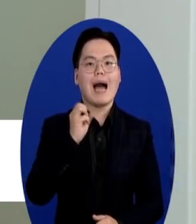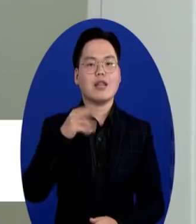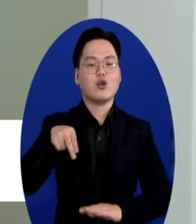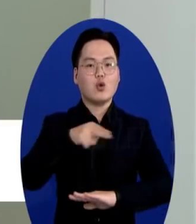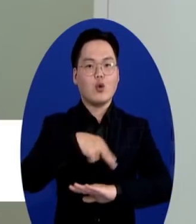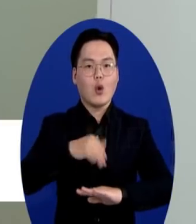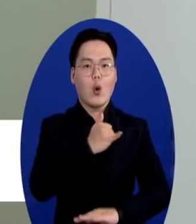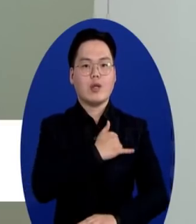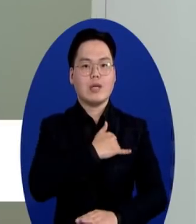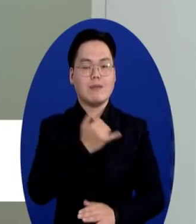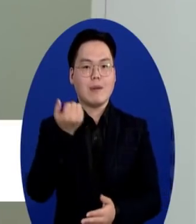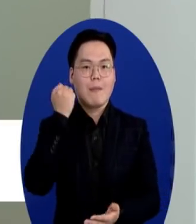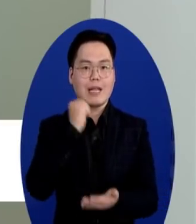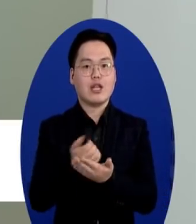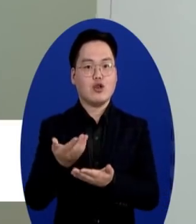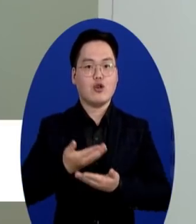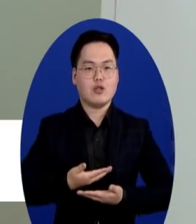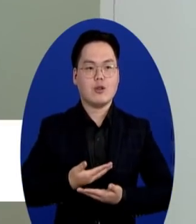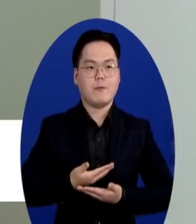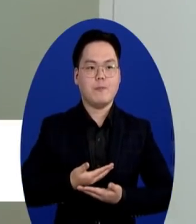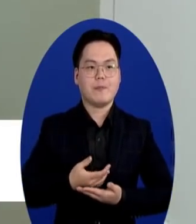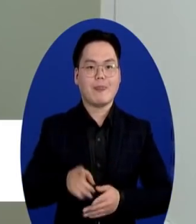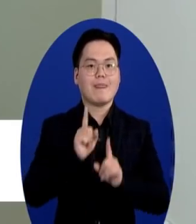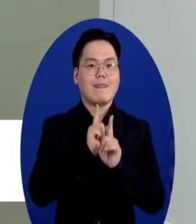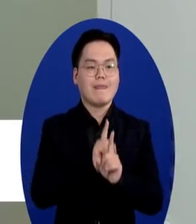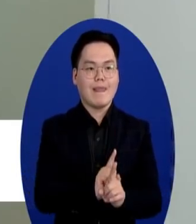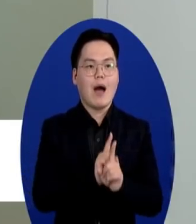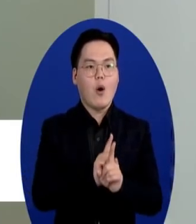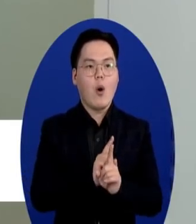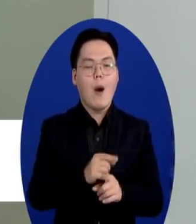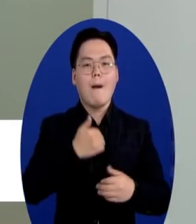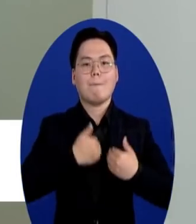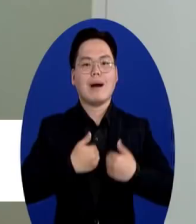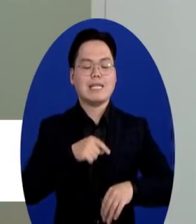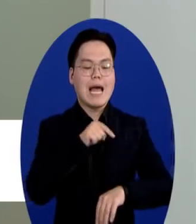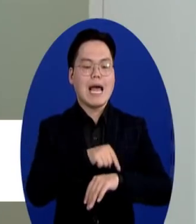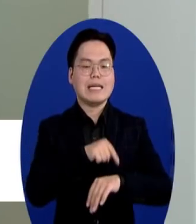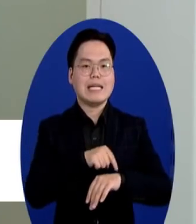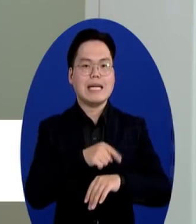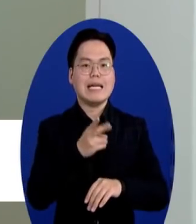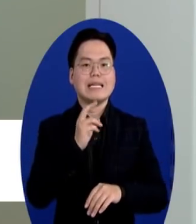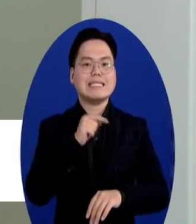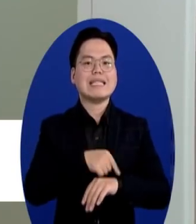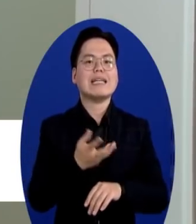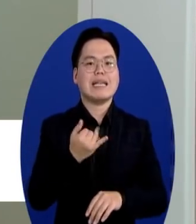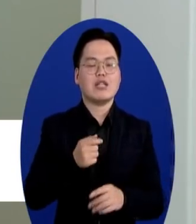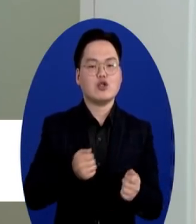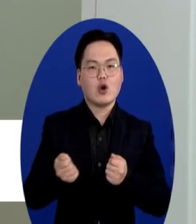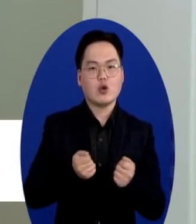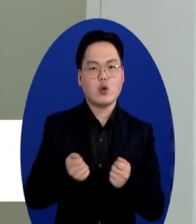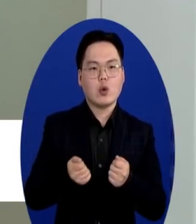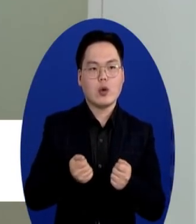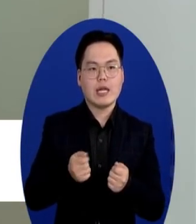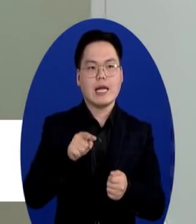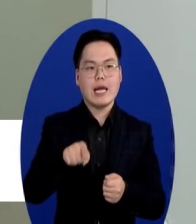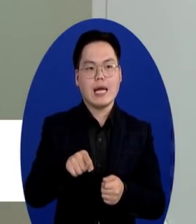өгсөн. За энэ удирдамжийн дагуу боловсролын хэлтс, нийгмийн хөгжлийн хэлтсээс багш нарын бас ажлын цагт зохион байгуулалт хийх. За бид нар ч гэсэн тэр одоо